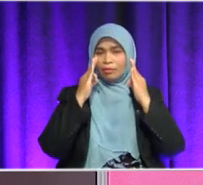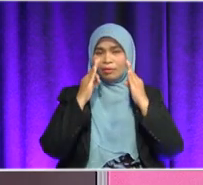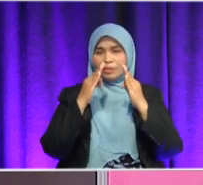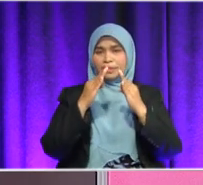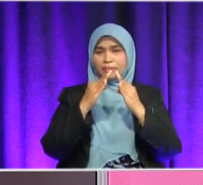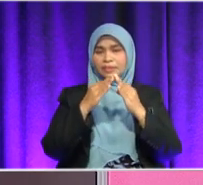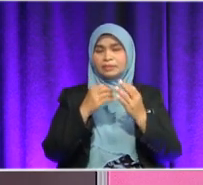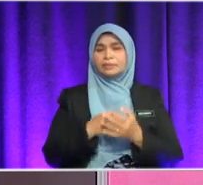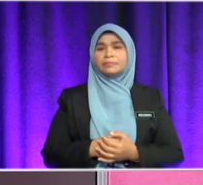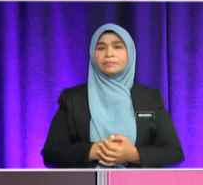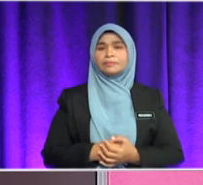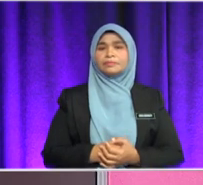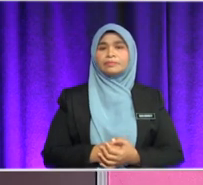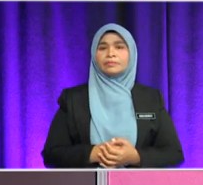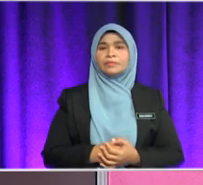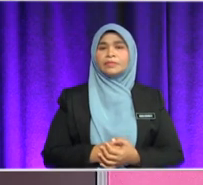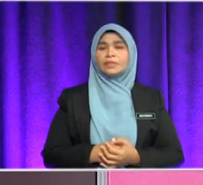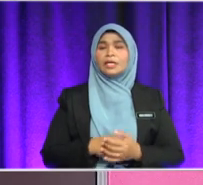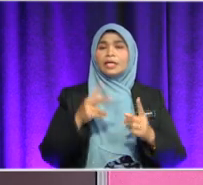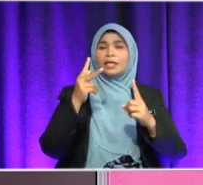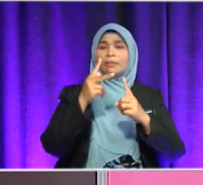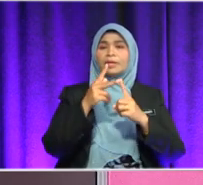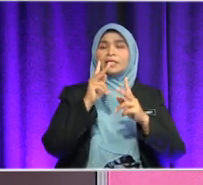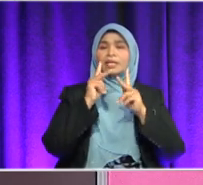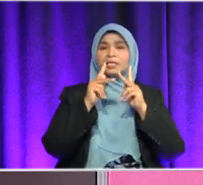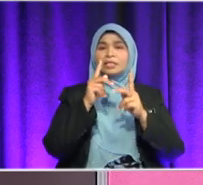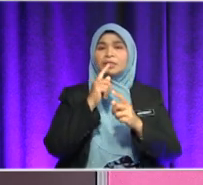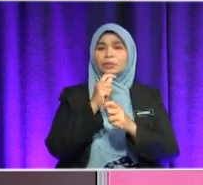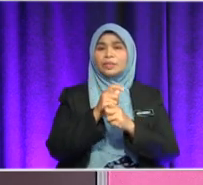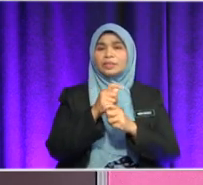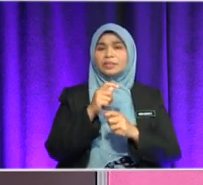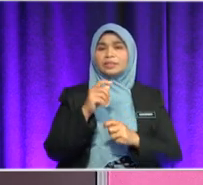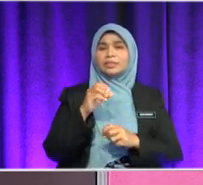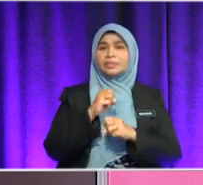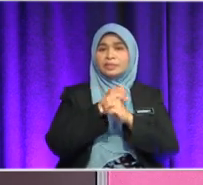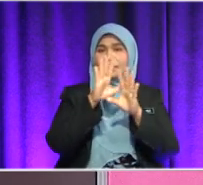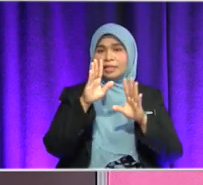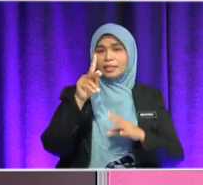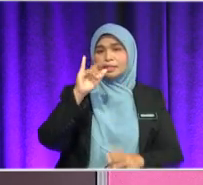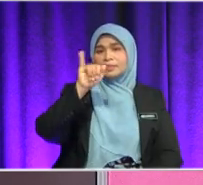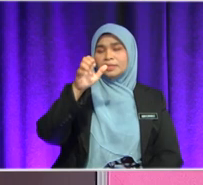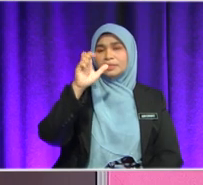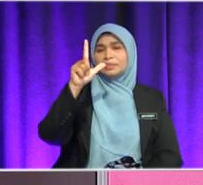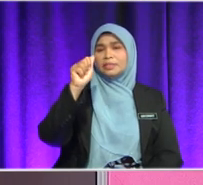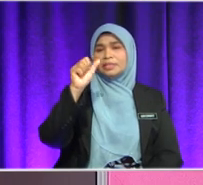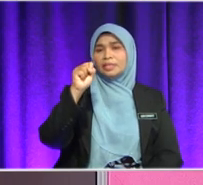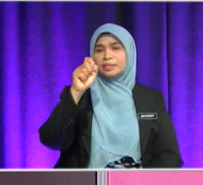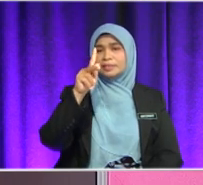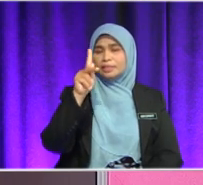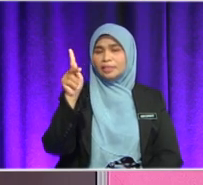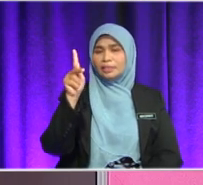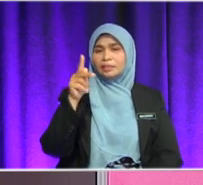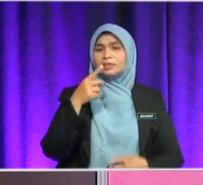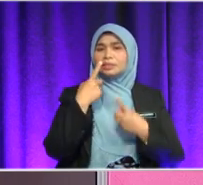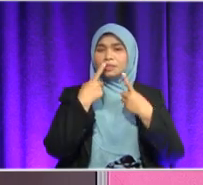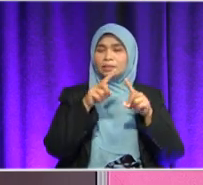sana yang ada di Google hari ini fokus kepada kata tugas ini Jelaskan ya Jelaskan jawaban